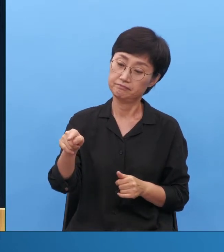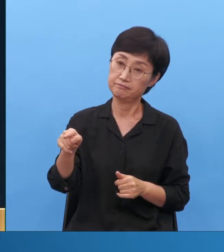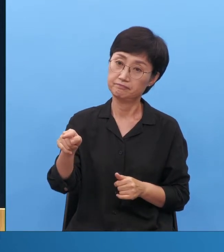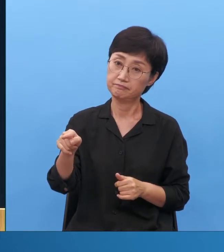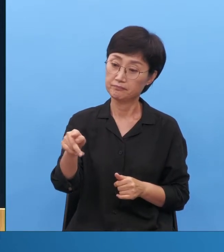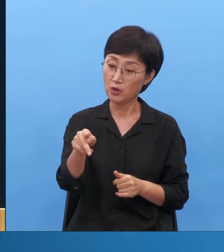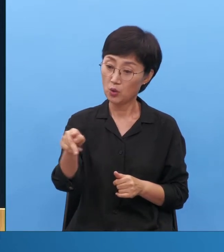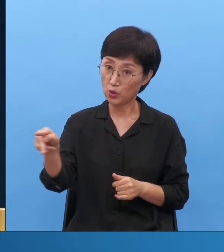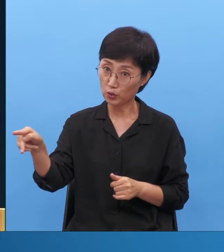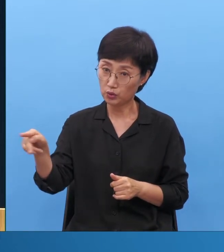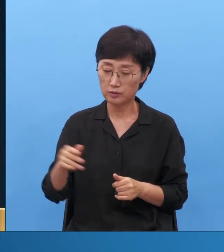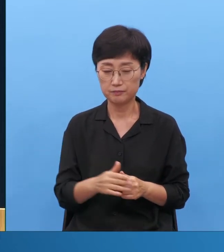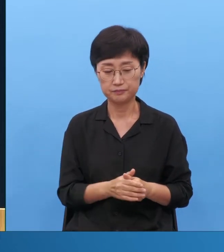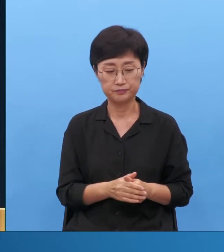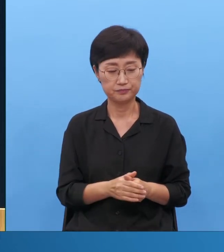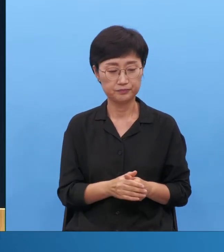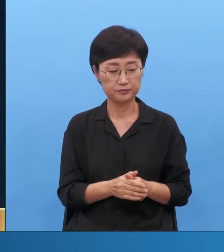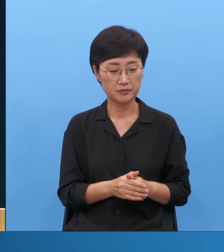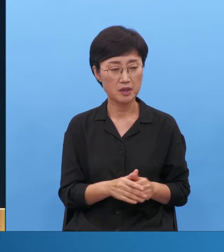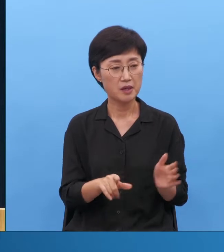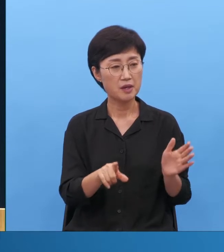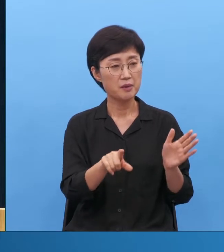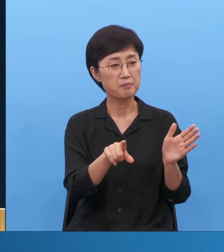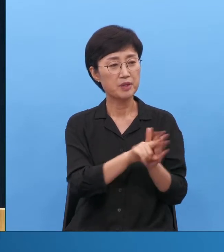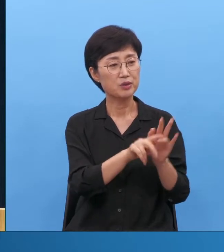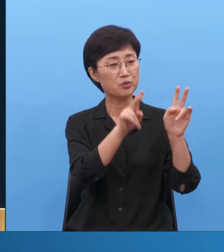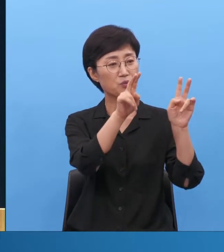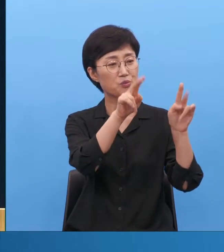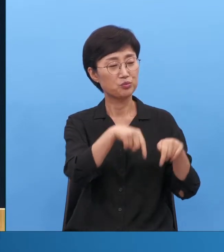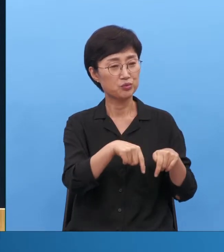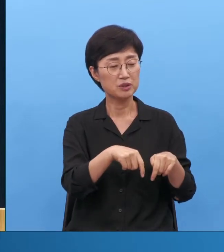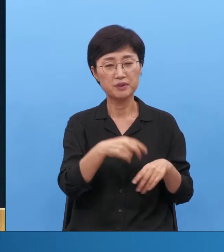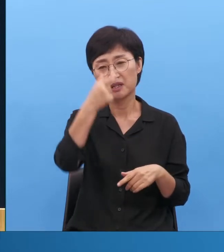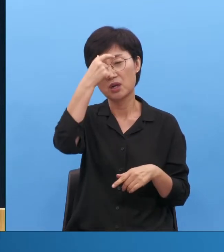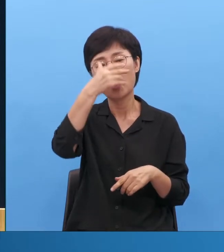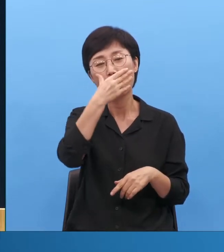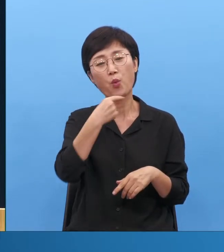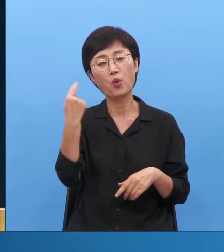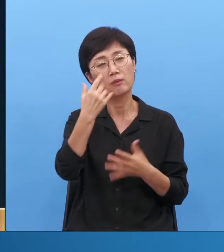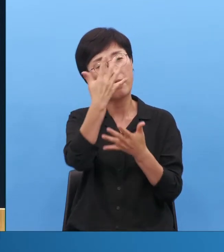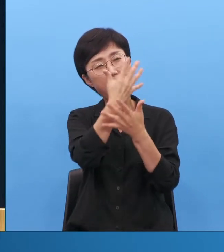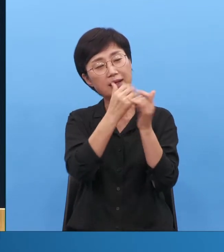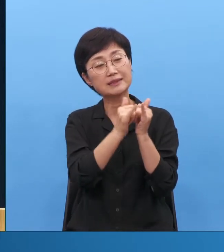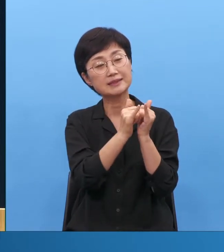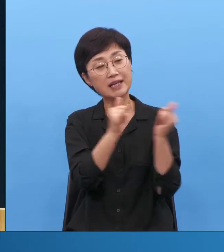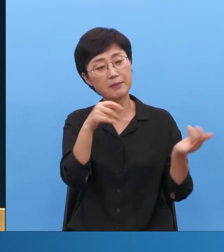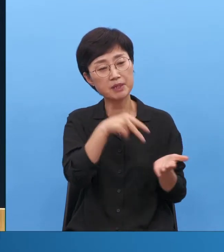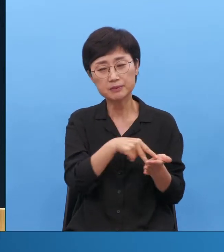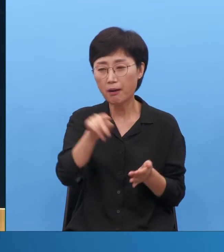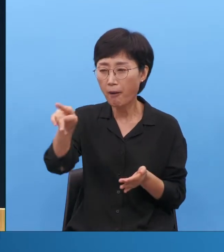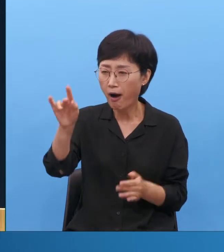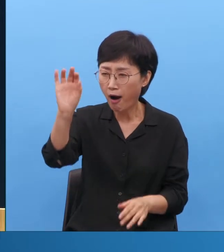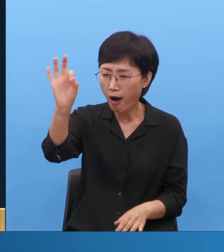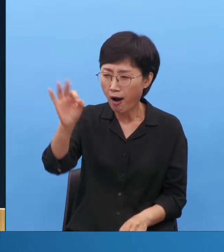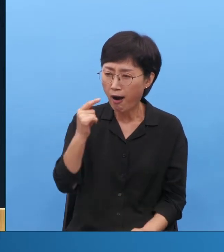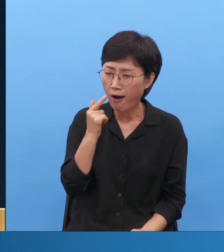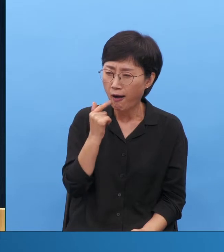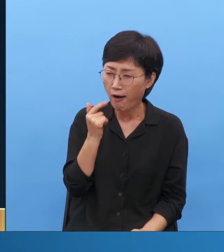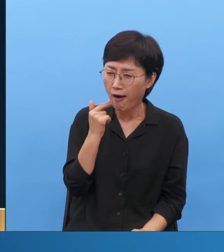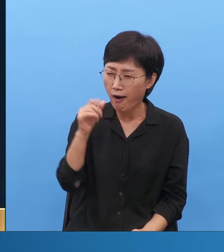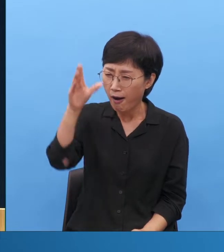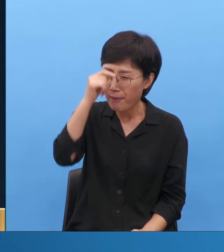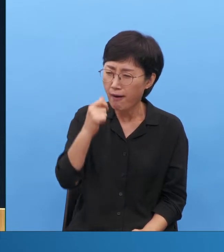누리는 기독교 교인이 볼 때는 롤 모델입니다. In other words, for Christians who are not living their walk of faith properly, he would be a role model.